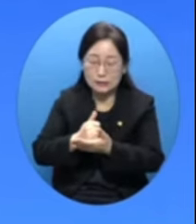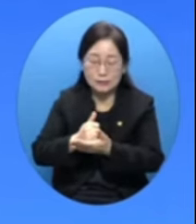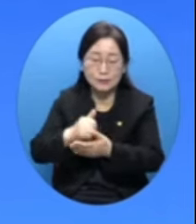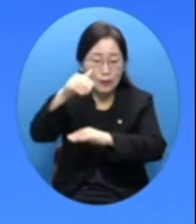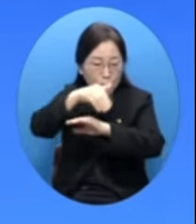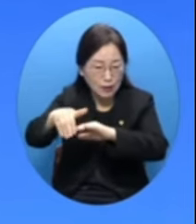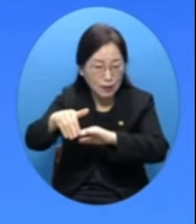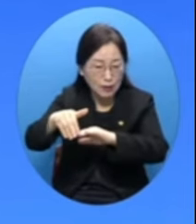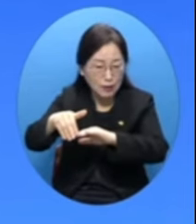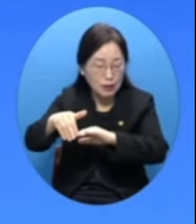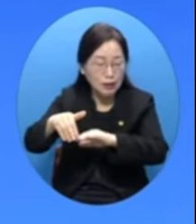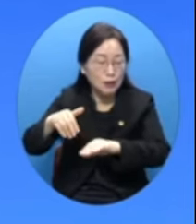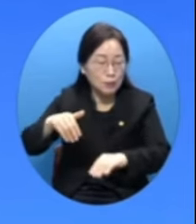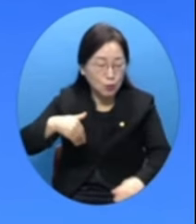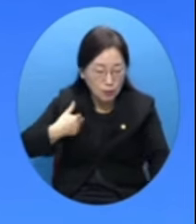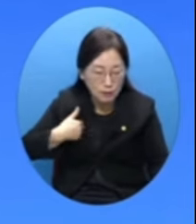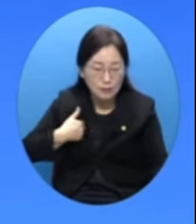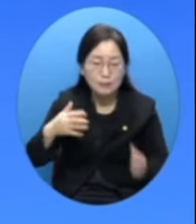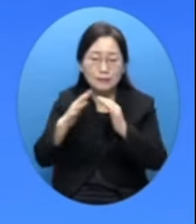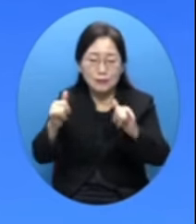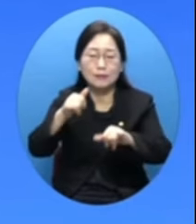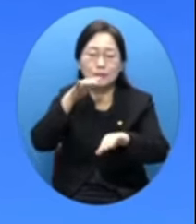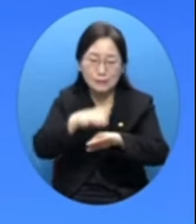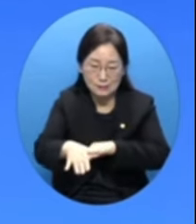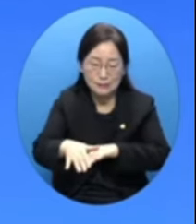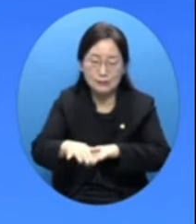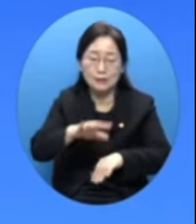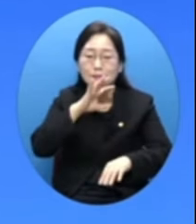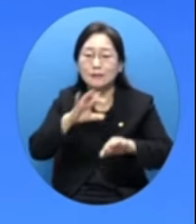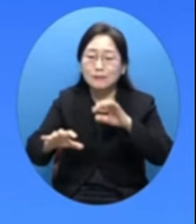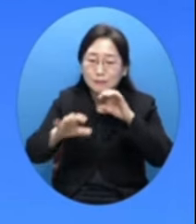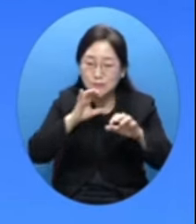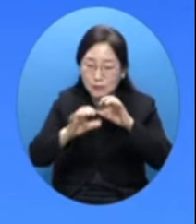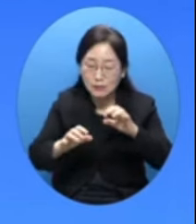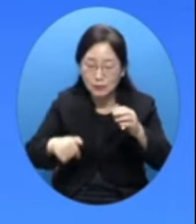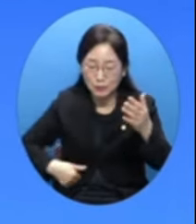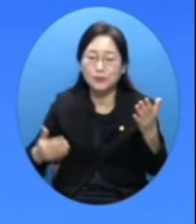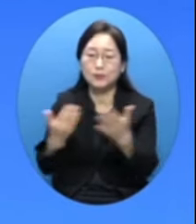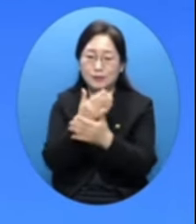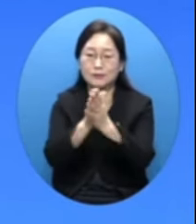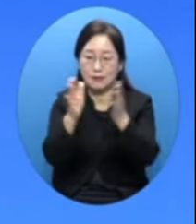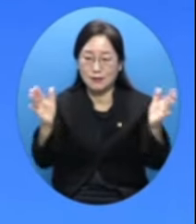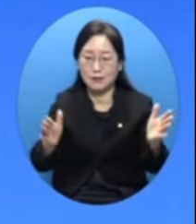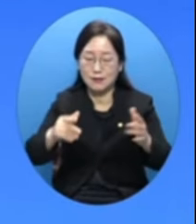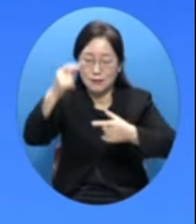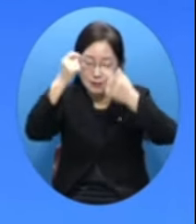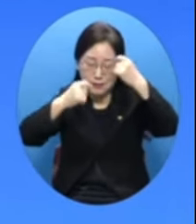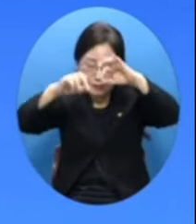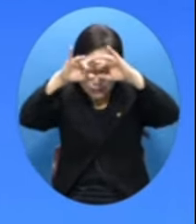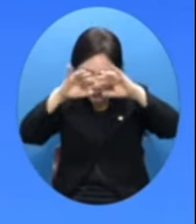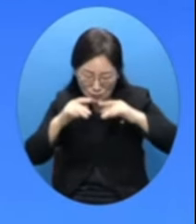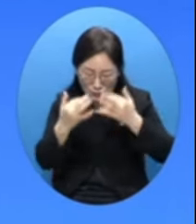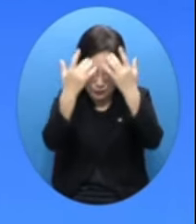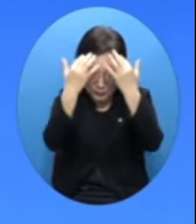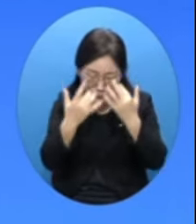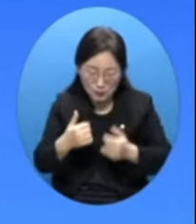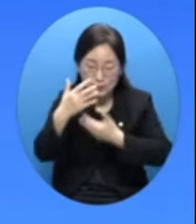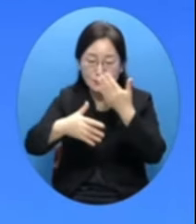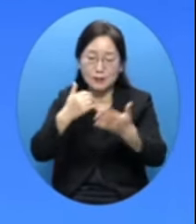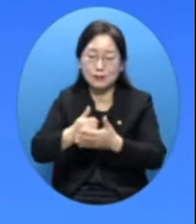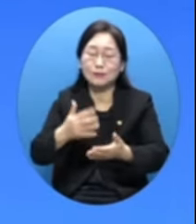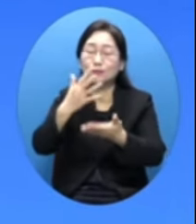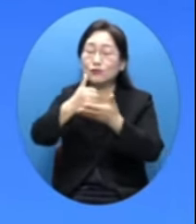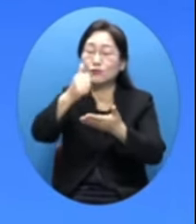한 인간적인 원망과 불평했던 것을 그가 회개하기 시작했습니다. 눈물을 흘리고 또 눈물을 흘리고 하나님 앞에